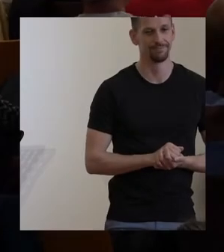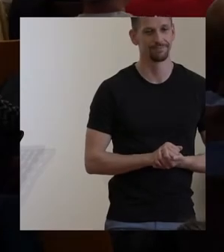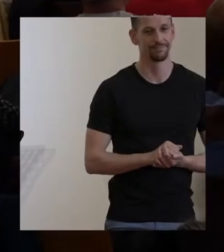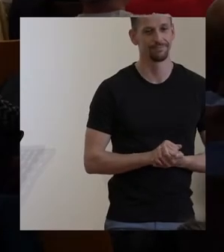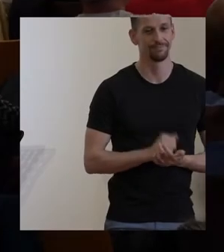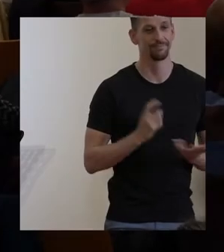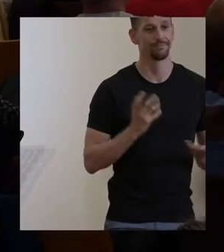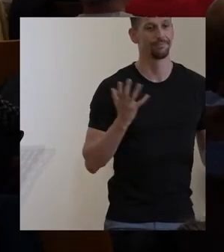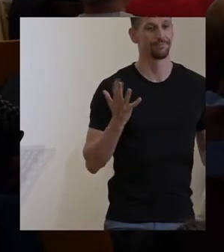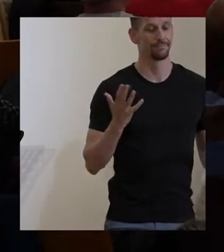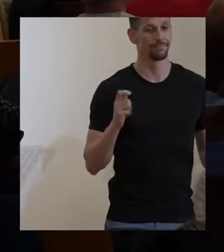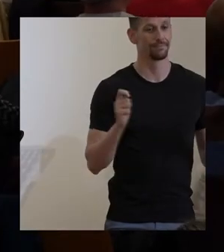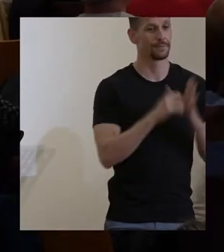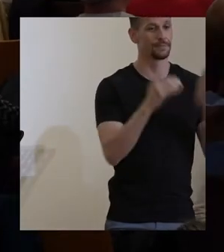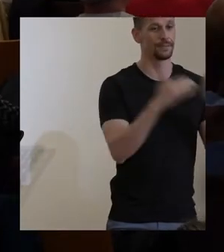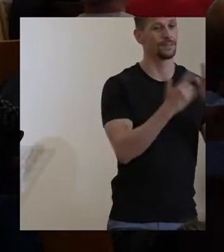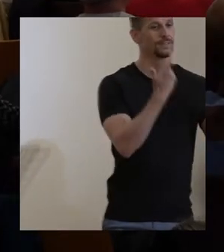1727.